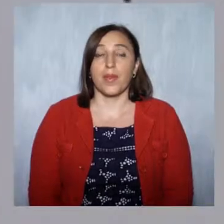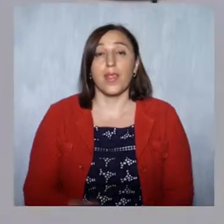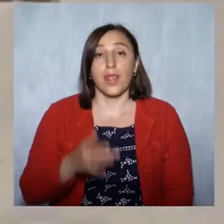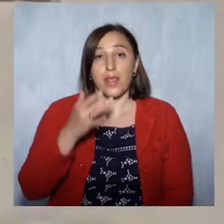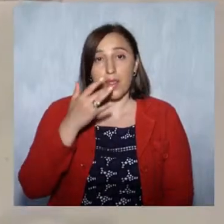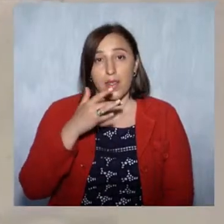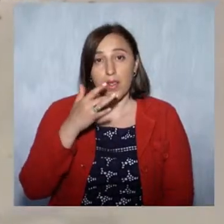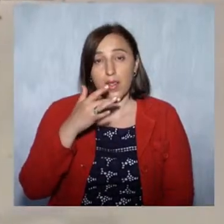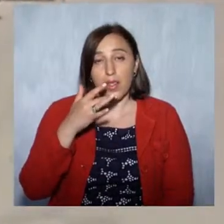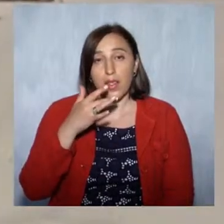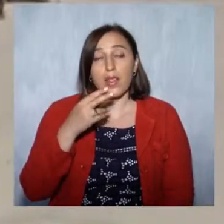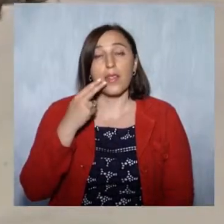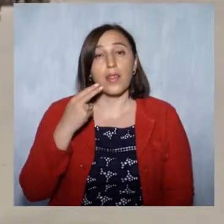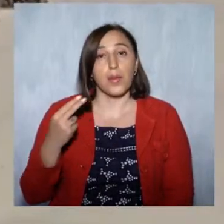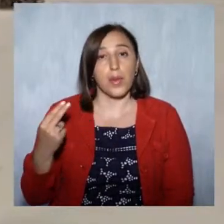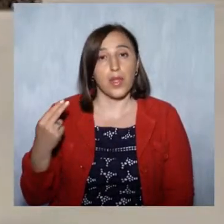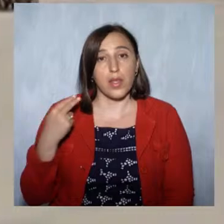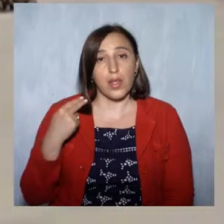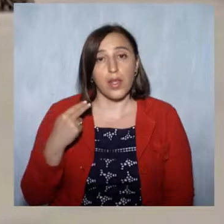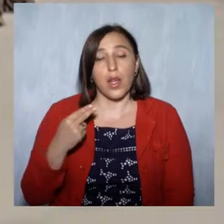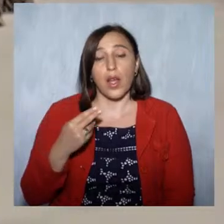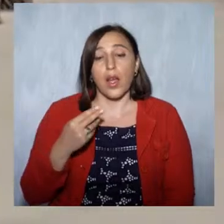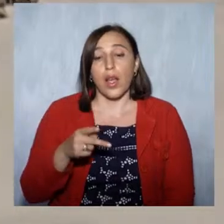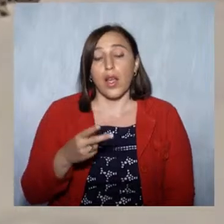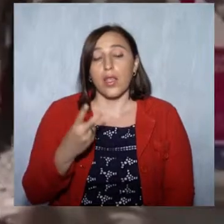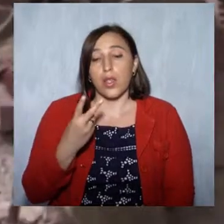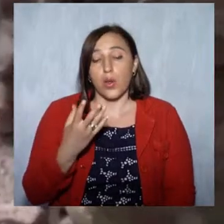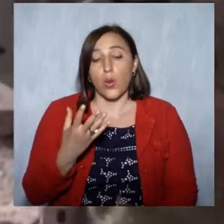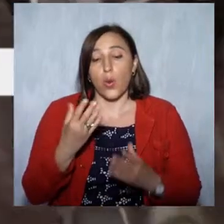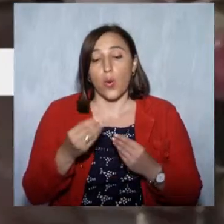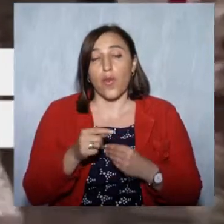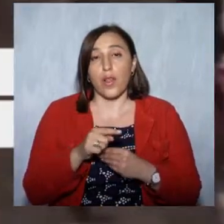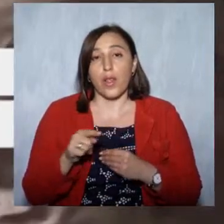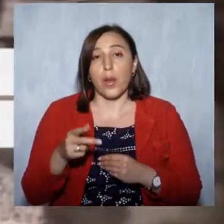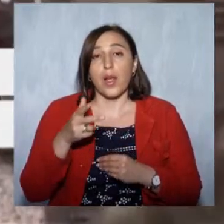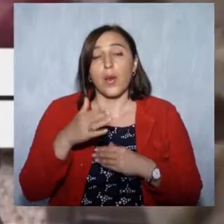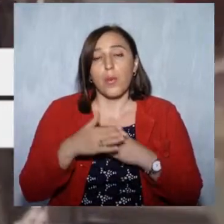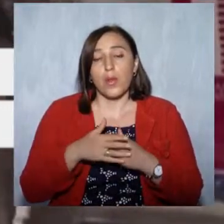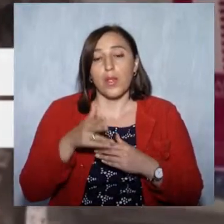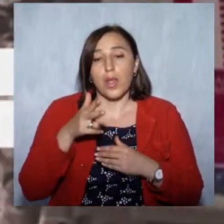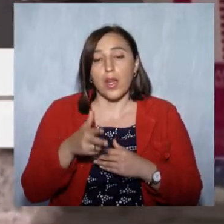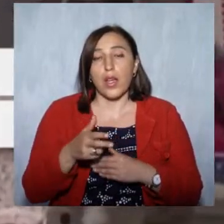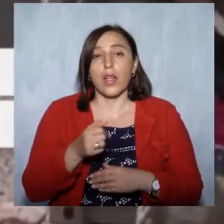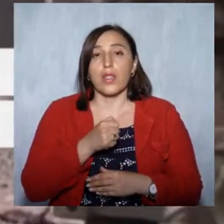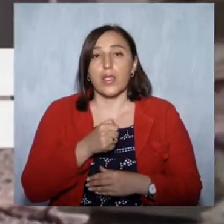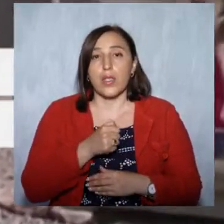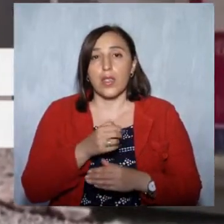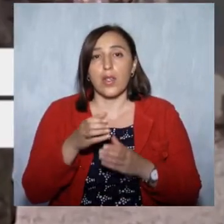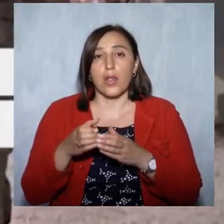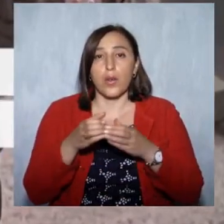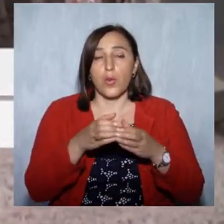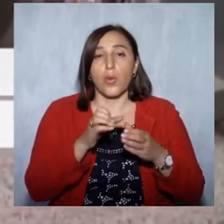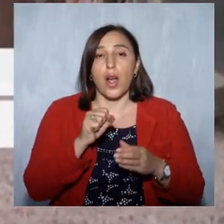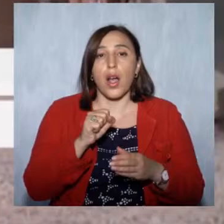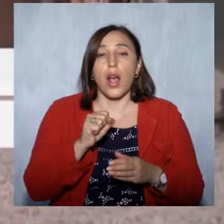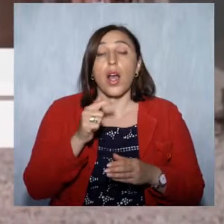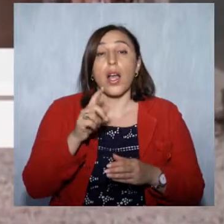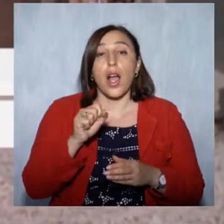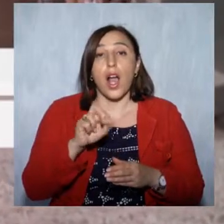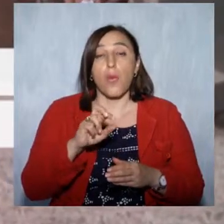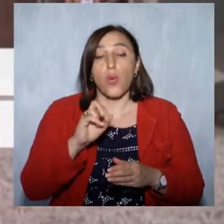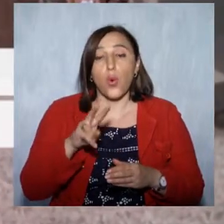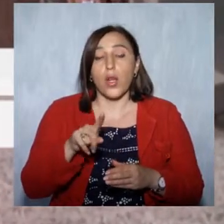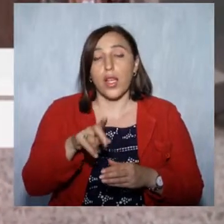Միացյալ Նահանգները եւ Մեծ Բրիտանիան առաջիկա 48 ժամերին շուրջ 3000 զինծառայող կուղարկեն Աֆղանստանի մայրաքաղաք Քաբուլ